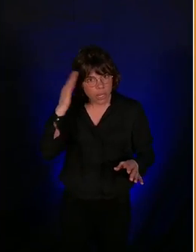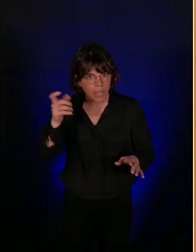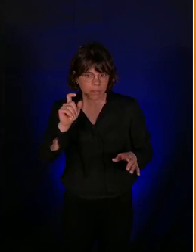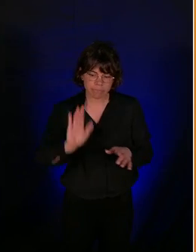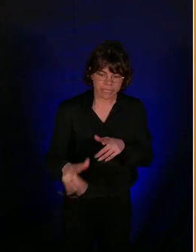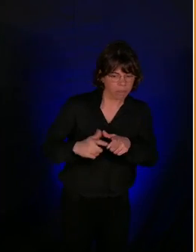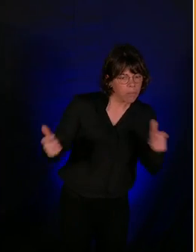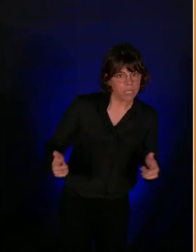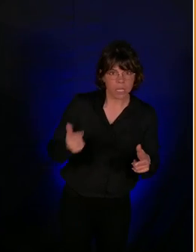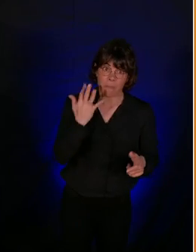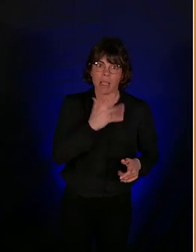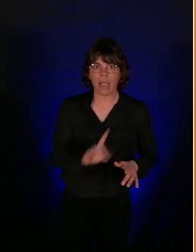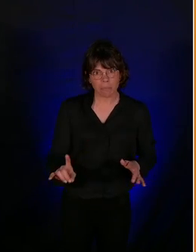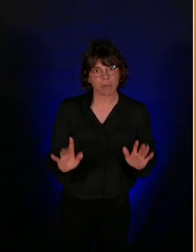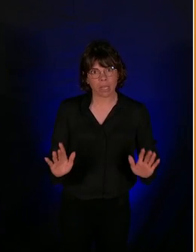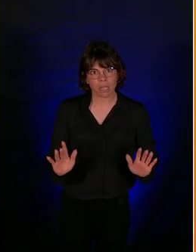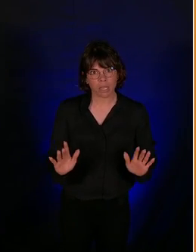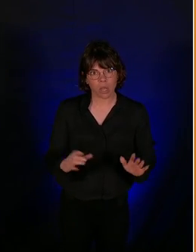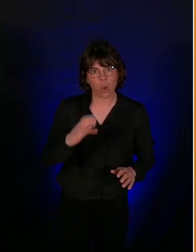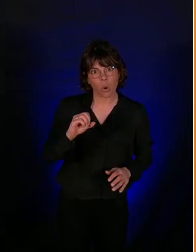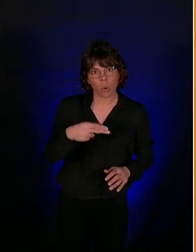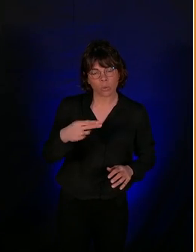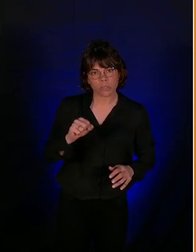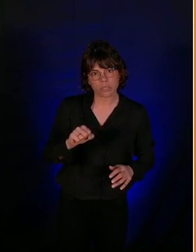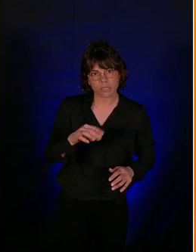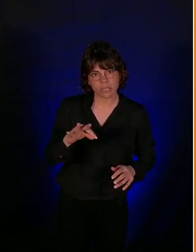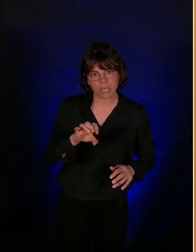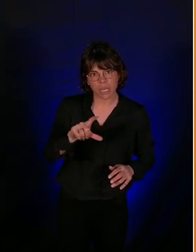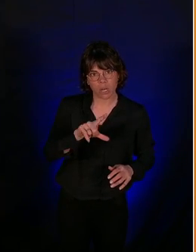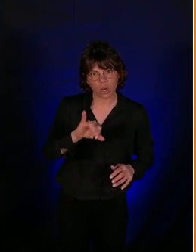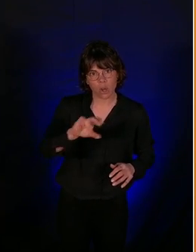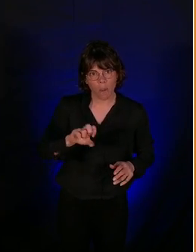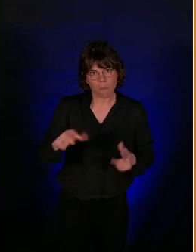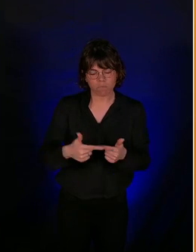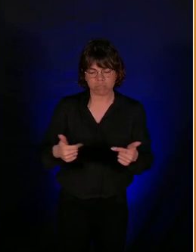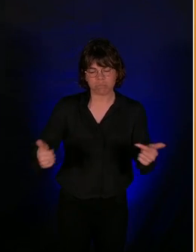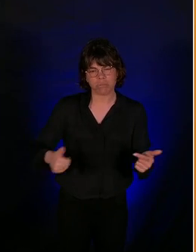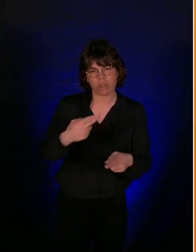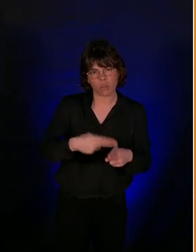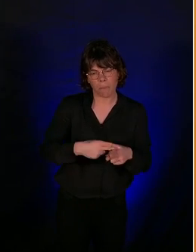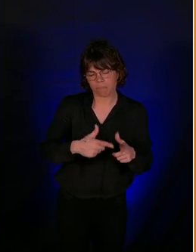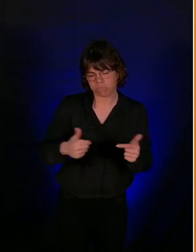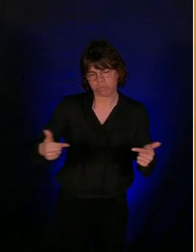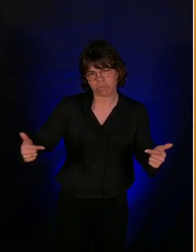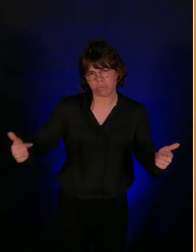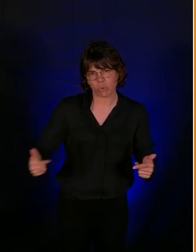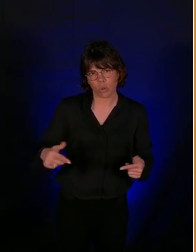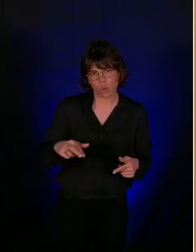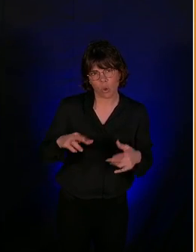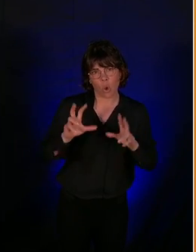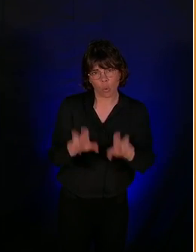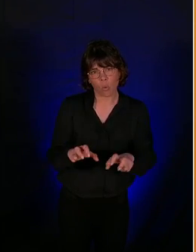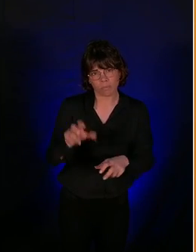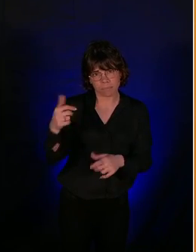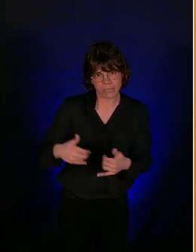agréable cononstélium Valéo Aubert et DUV les ACC pour ne citer queux Renault truux que ça soit de notre